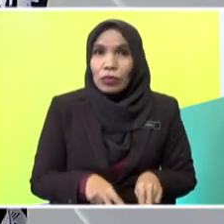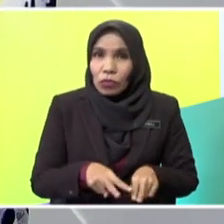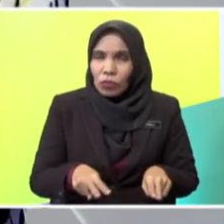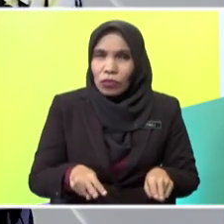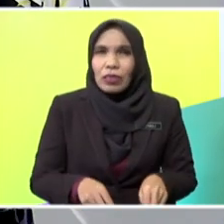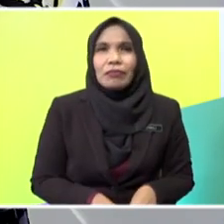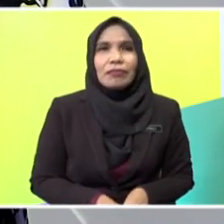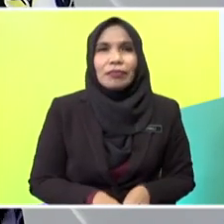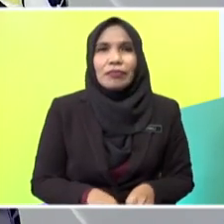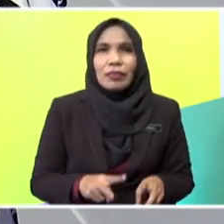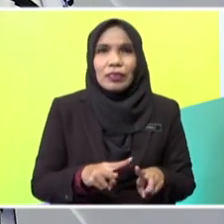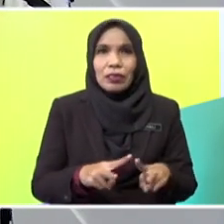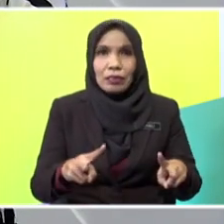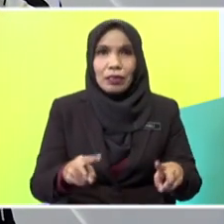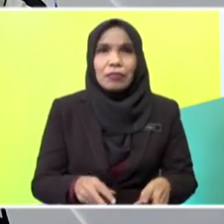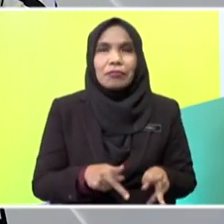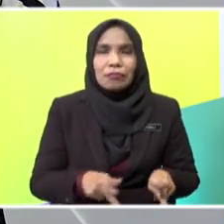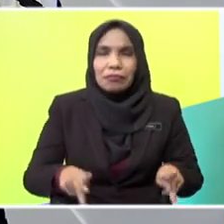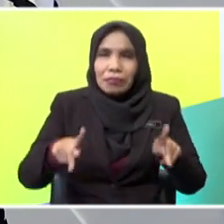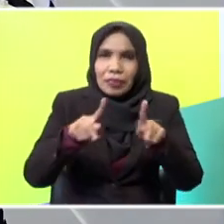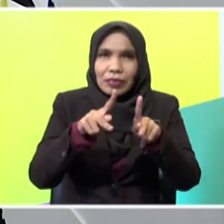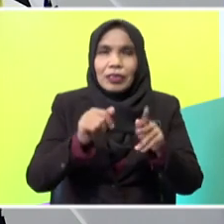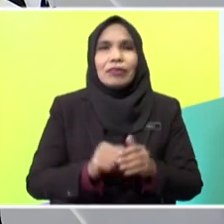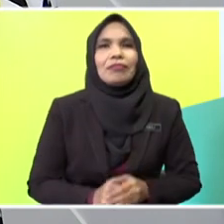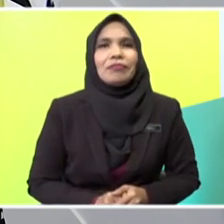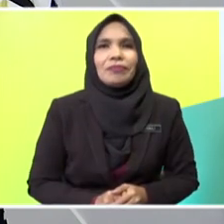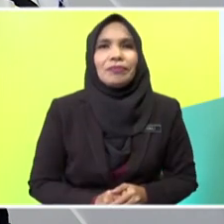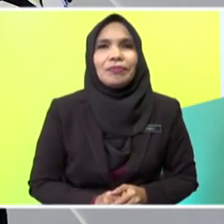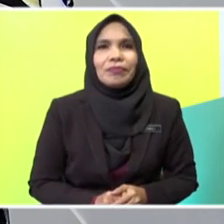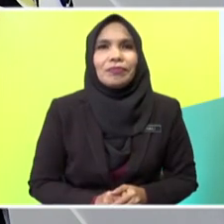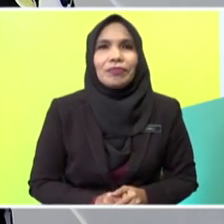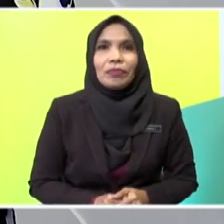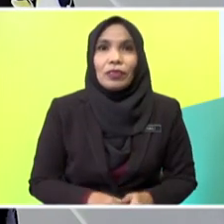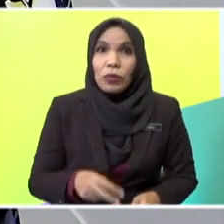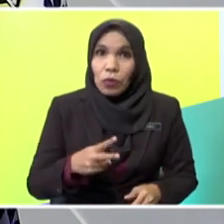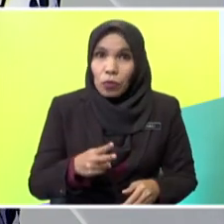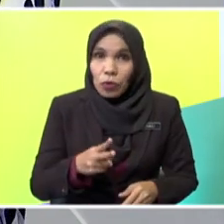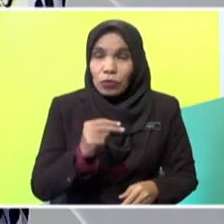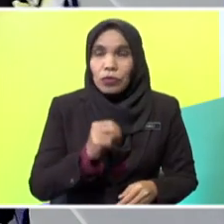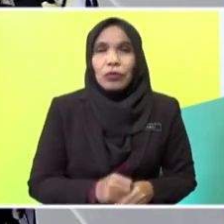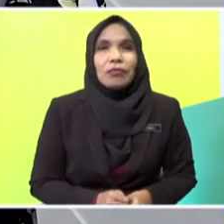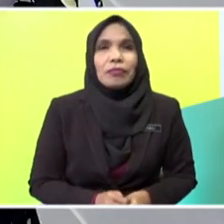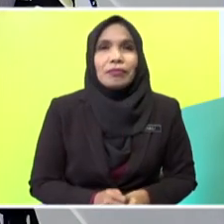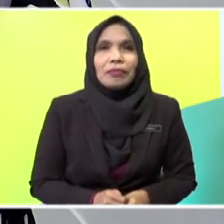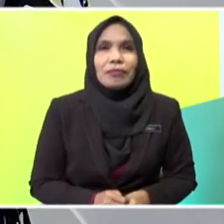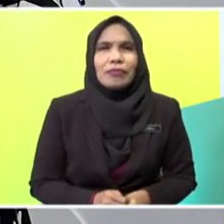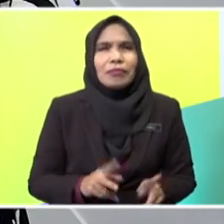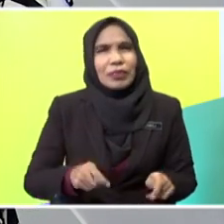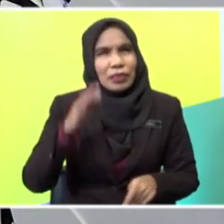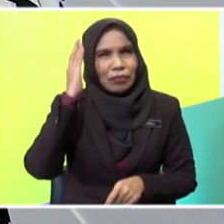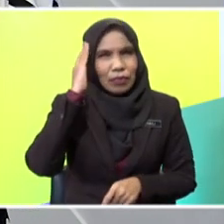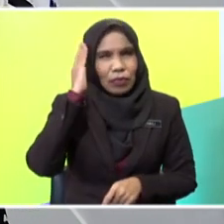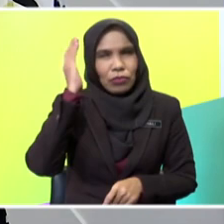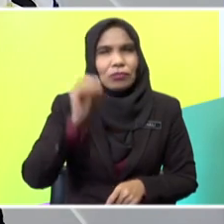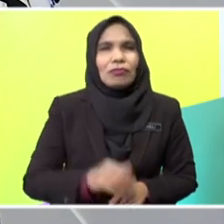buat pola, nak jahit fabrik, nak potong fabrik, jadi kita perlu tahu dulu